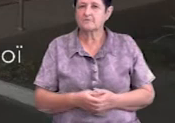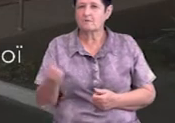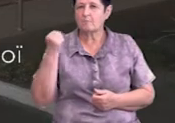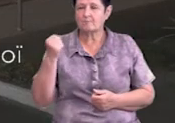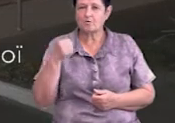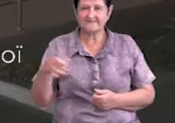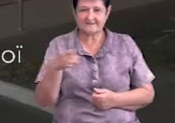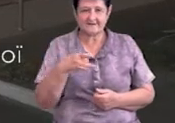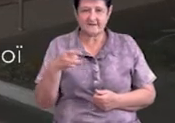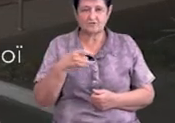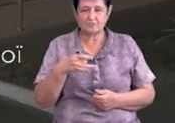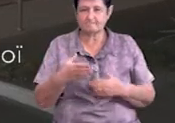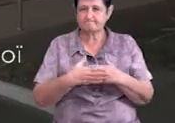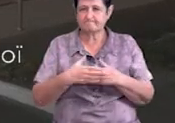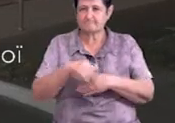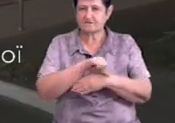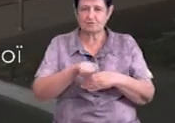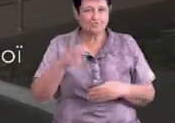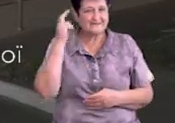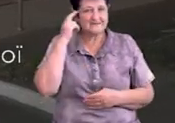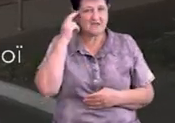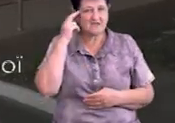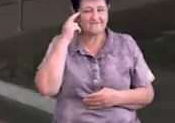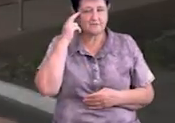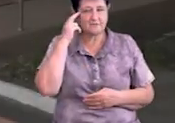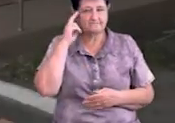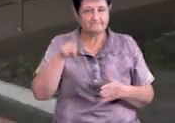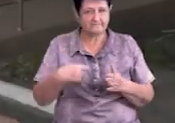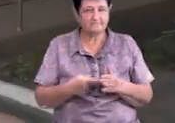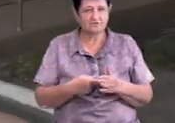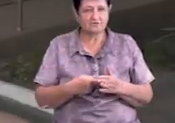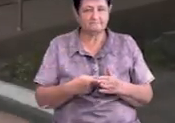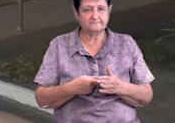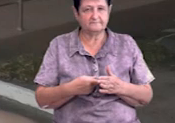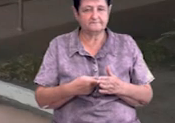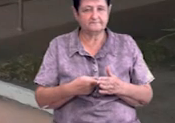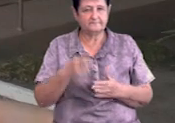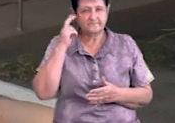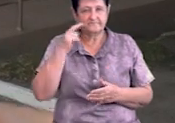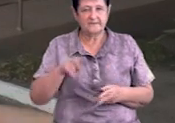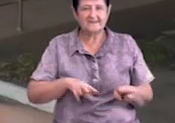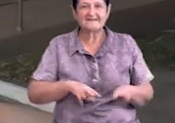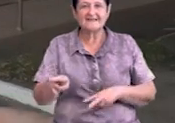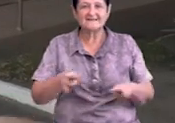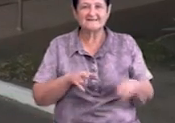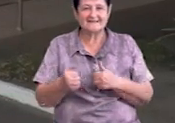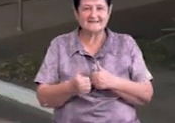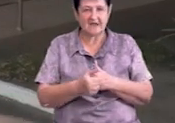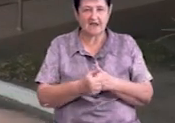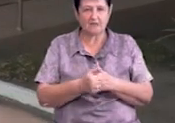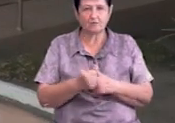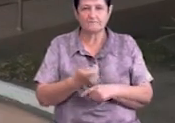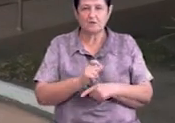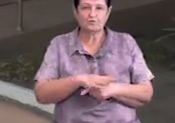район межує з Києвом, містом Києвом, залізниця рядом. Дуже